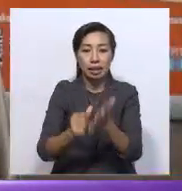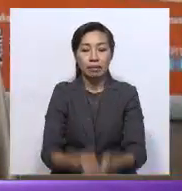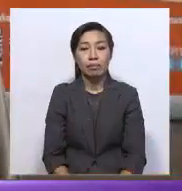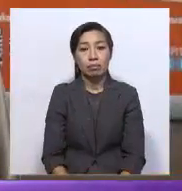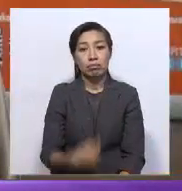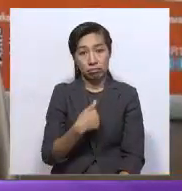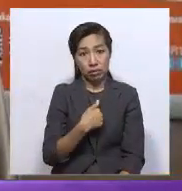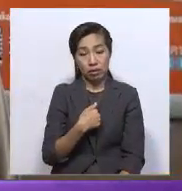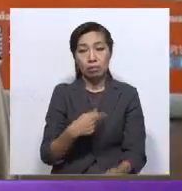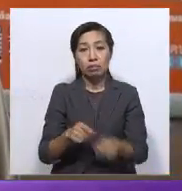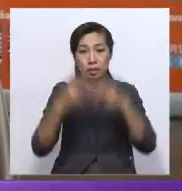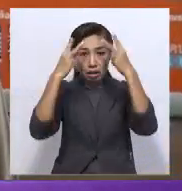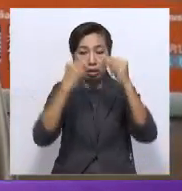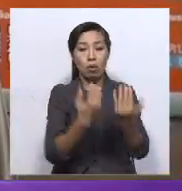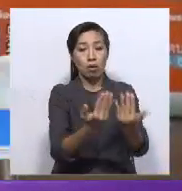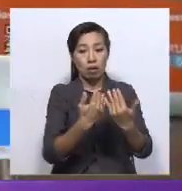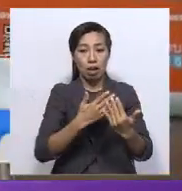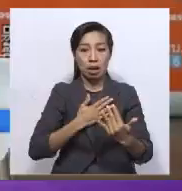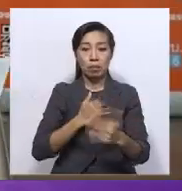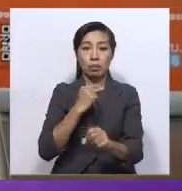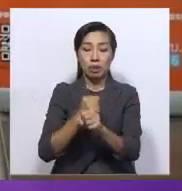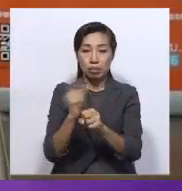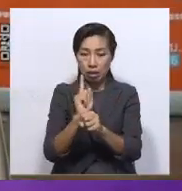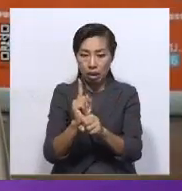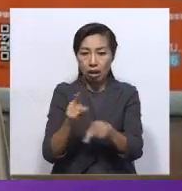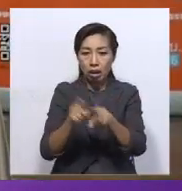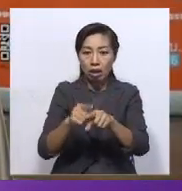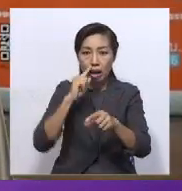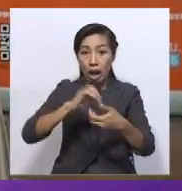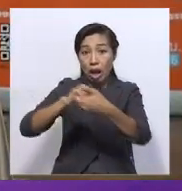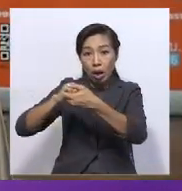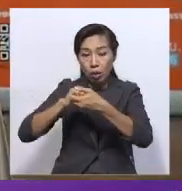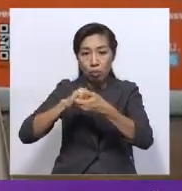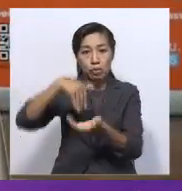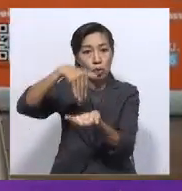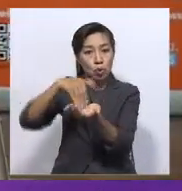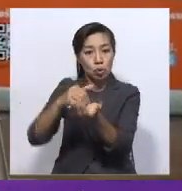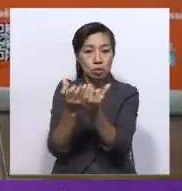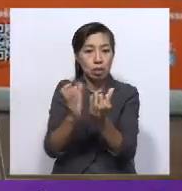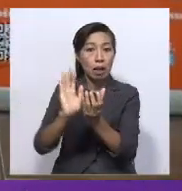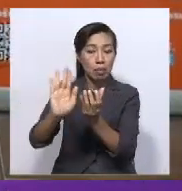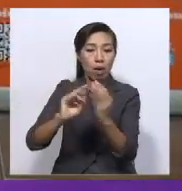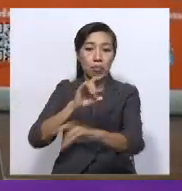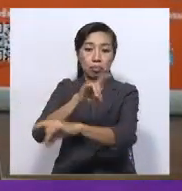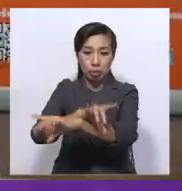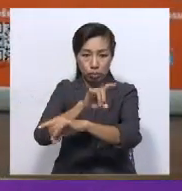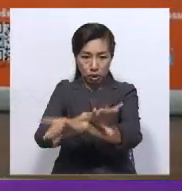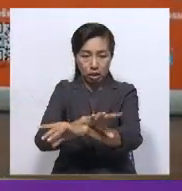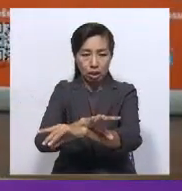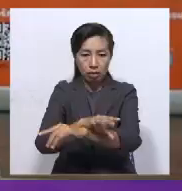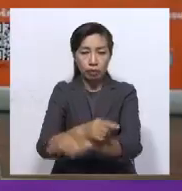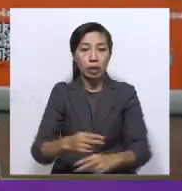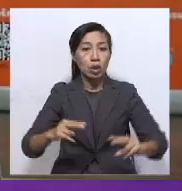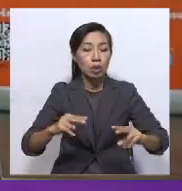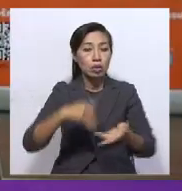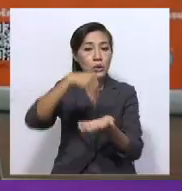ได้รับมอบหมายจากท่านนายกรัฐมนตรีนะครับให้บูรณาการการทำงานร่วมระหว่างศูนย์ดำรงธรรมของจังหวัดเพชรบุรีนะครับศูนย์ดำรงธรรมกระท